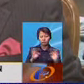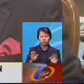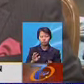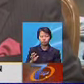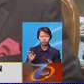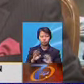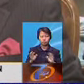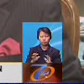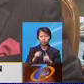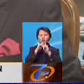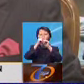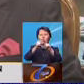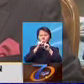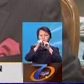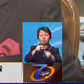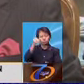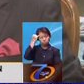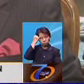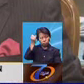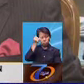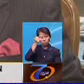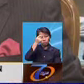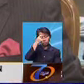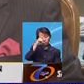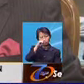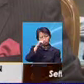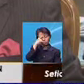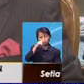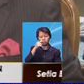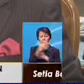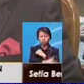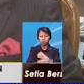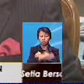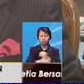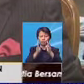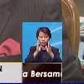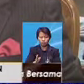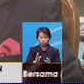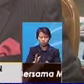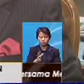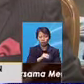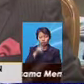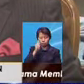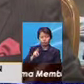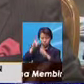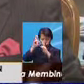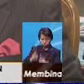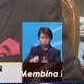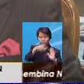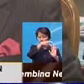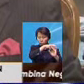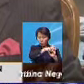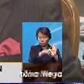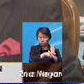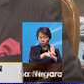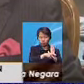teragak melontarkan pendapat untuk negara bangsa. Tinggal lagi mesti menghormati peraturan standing